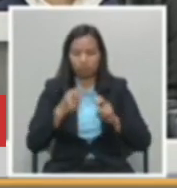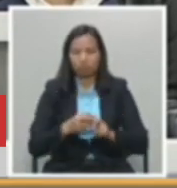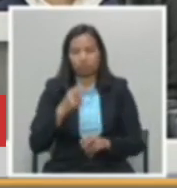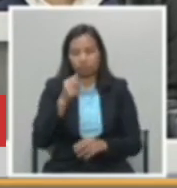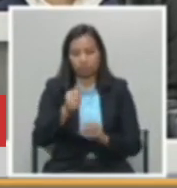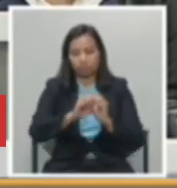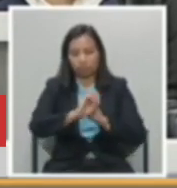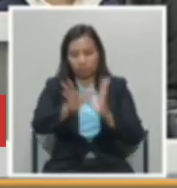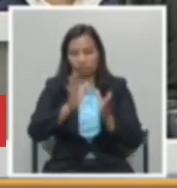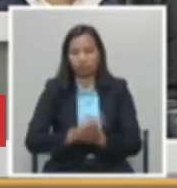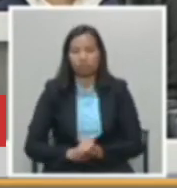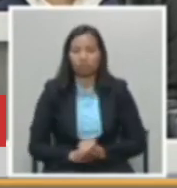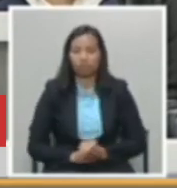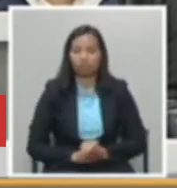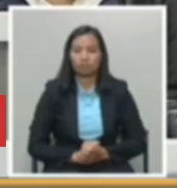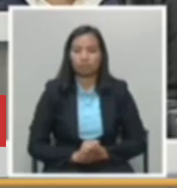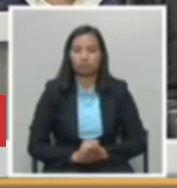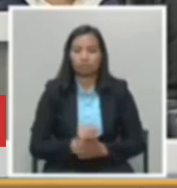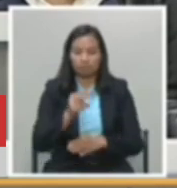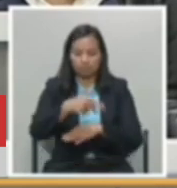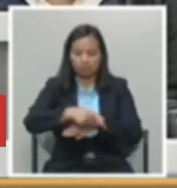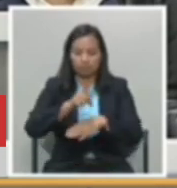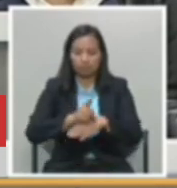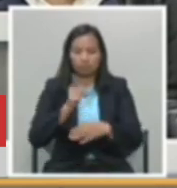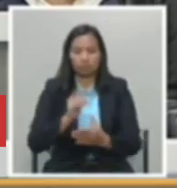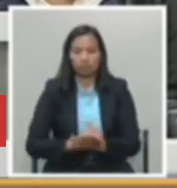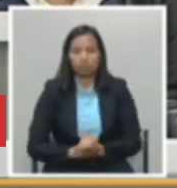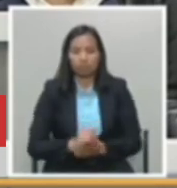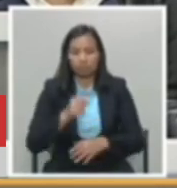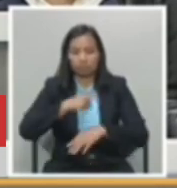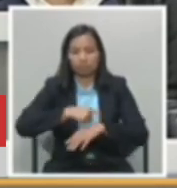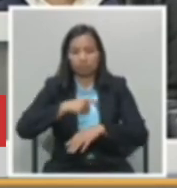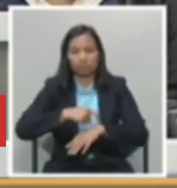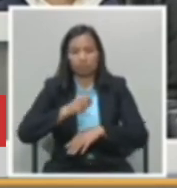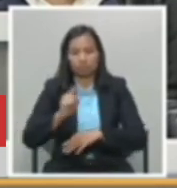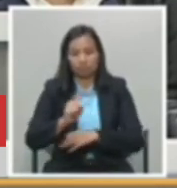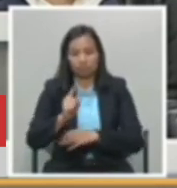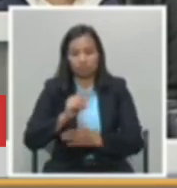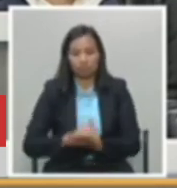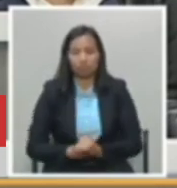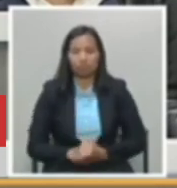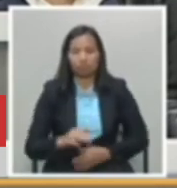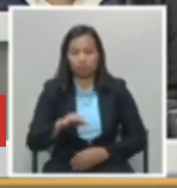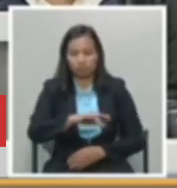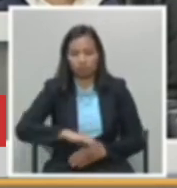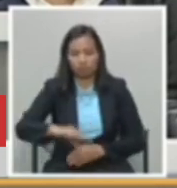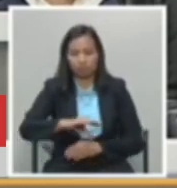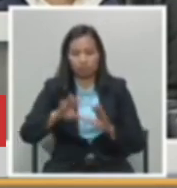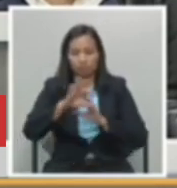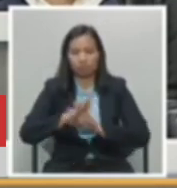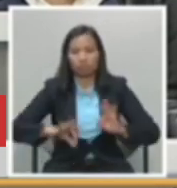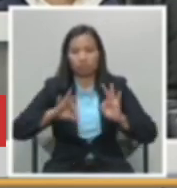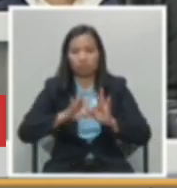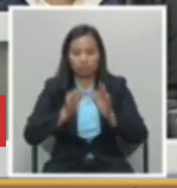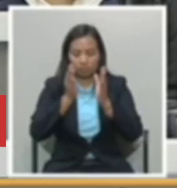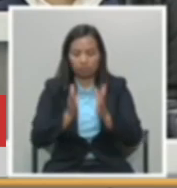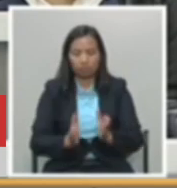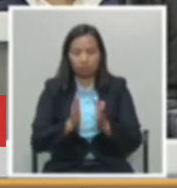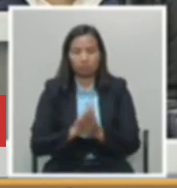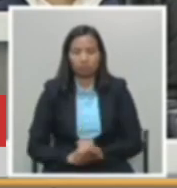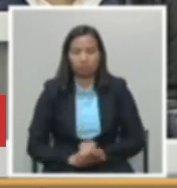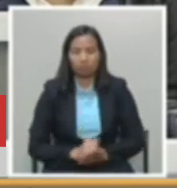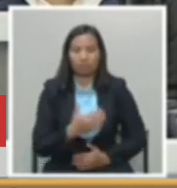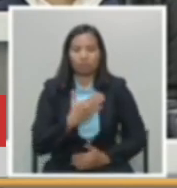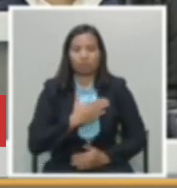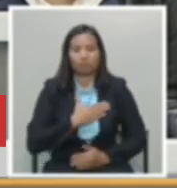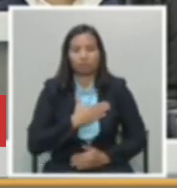างมีนัยยะที่สำคัญท่านประธานคะถึงเวลาหรือยังคะที่เราจะให้ความสำคัญกับคนที่